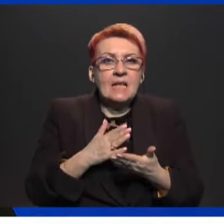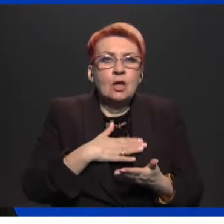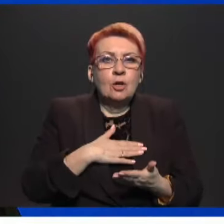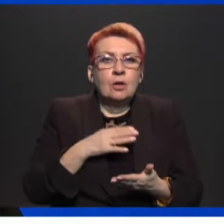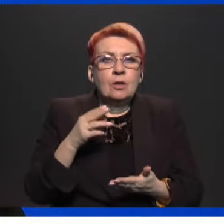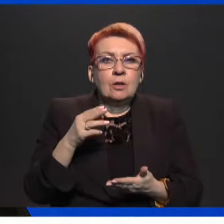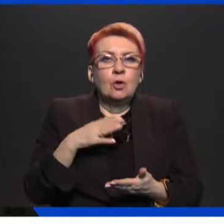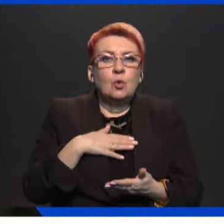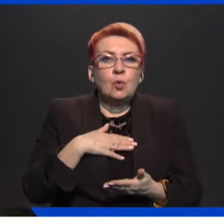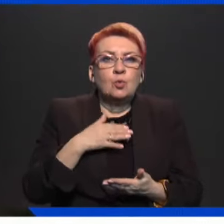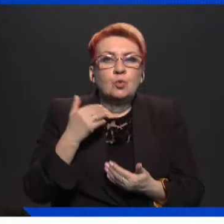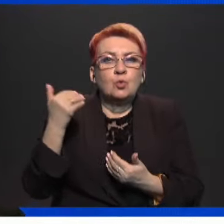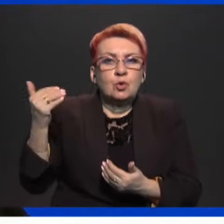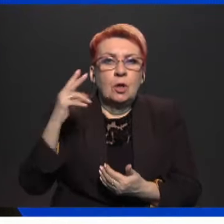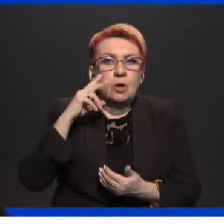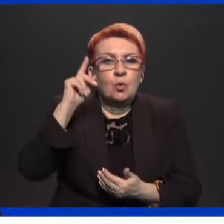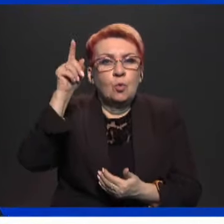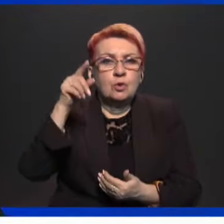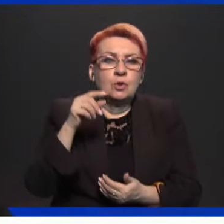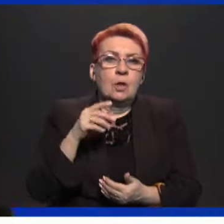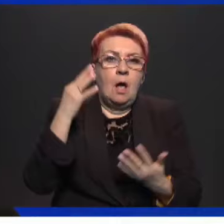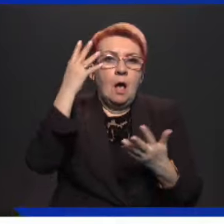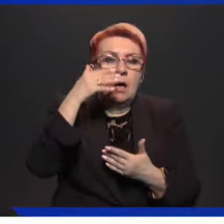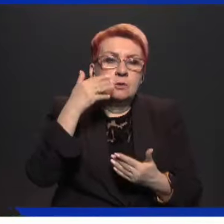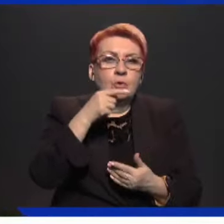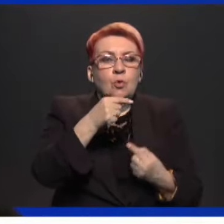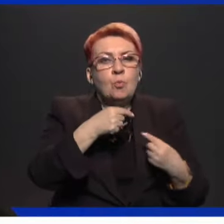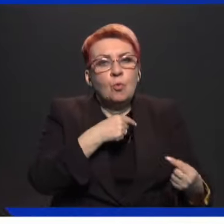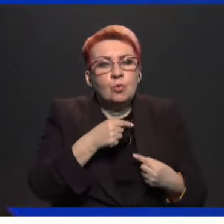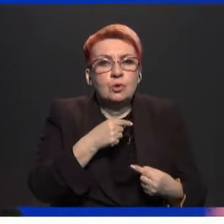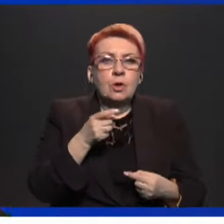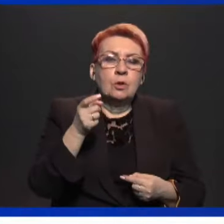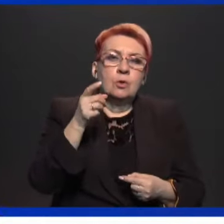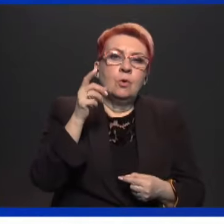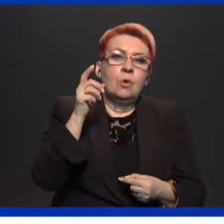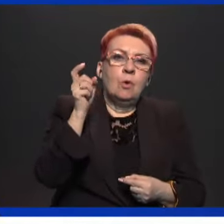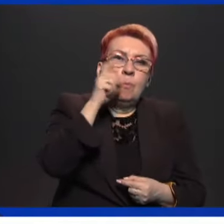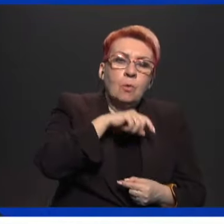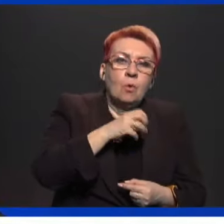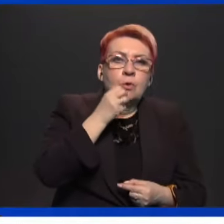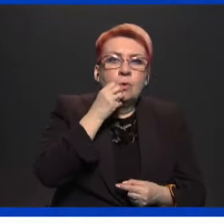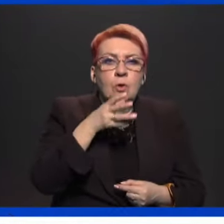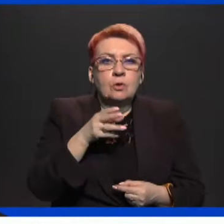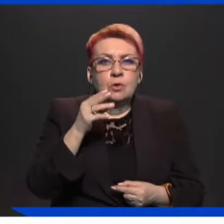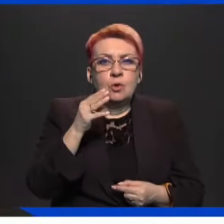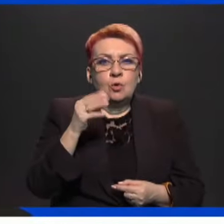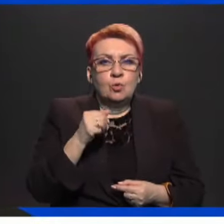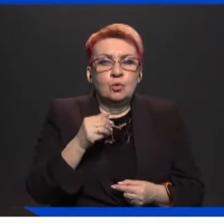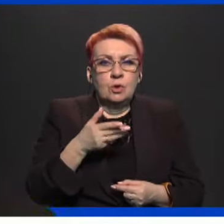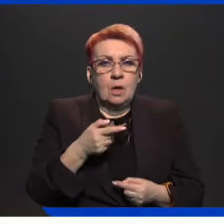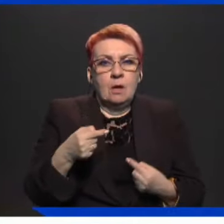человек видит во сне, то плохо ему, то хорошо ему, то мучается он, и вот душа мечется у живого